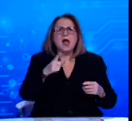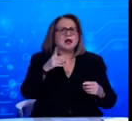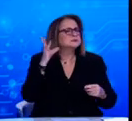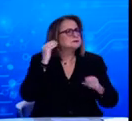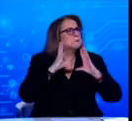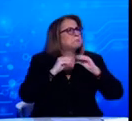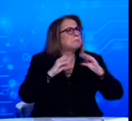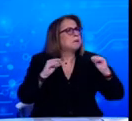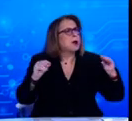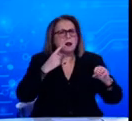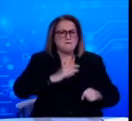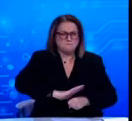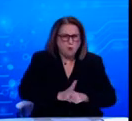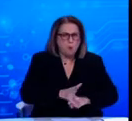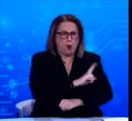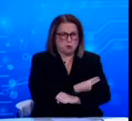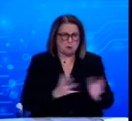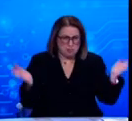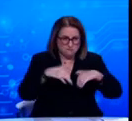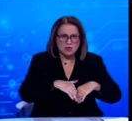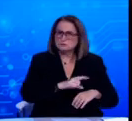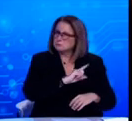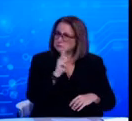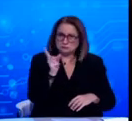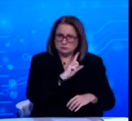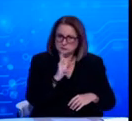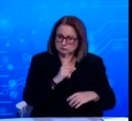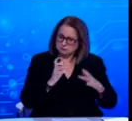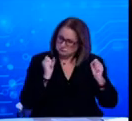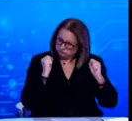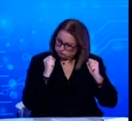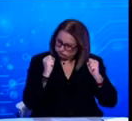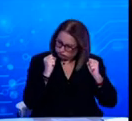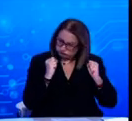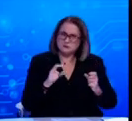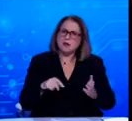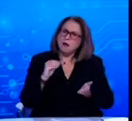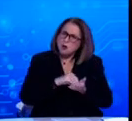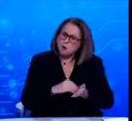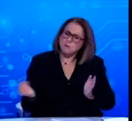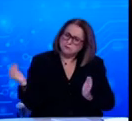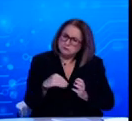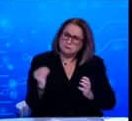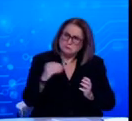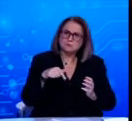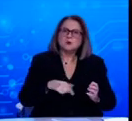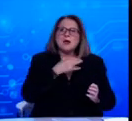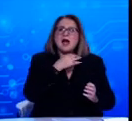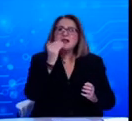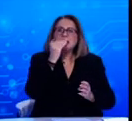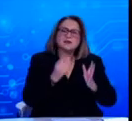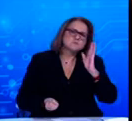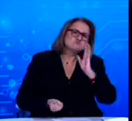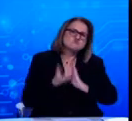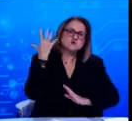πολύ ακόμα από τα όρια τους. Και φυσικά ενισχύονται διαρκώς. Σε λίγο θα λειτουργήσει η νέα πτέρυγα εντατικής στο νοσοκομείο Σωτηρία